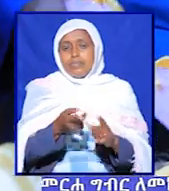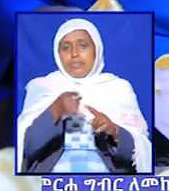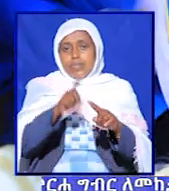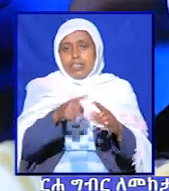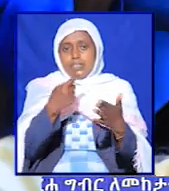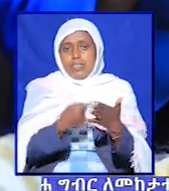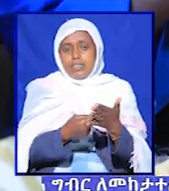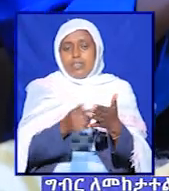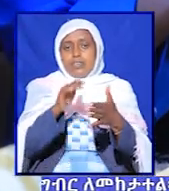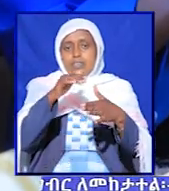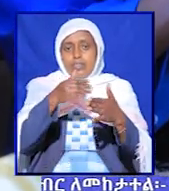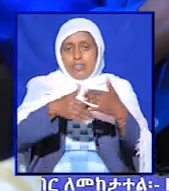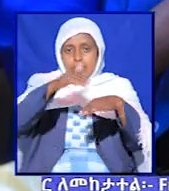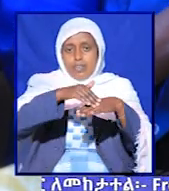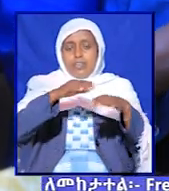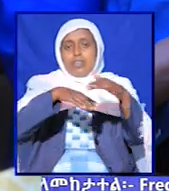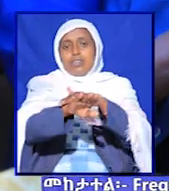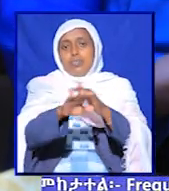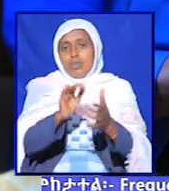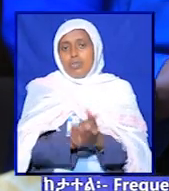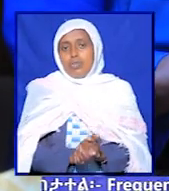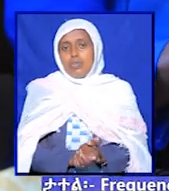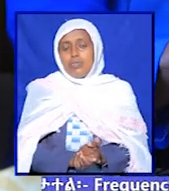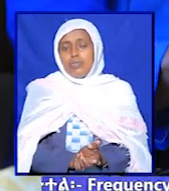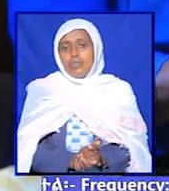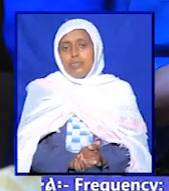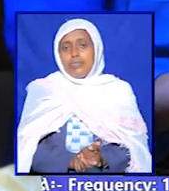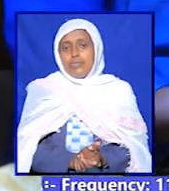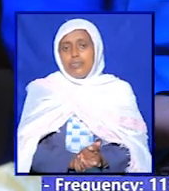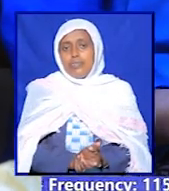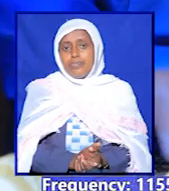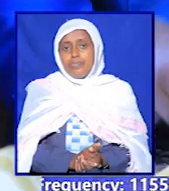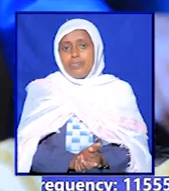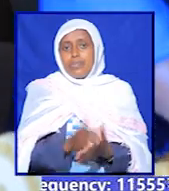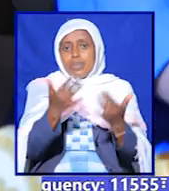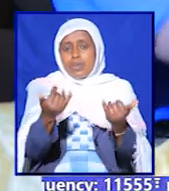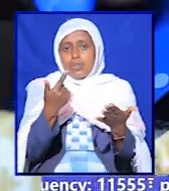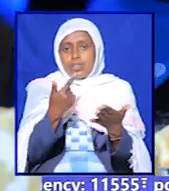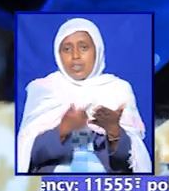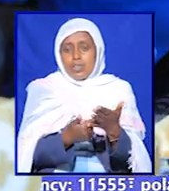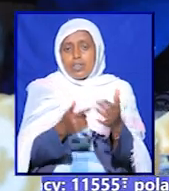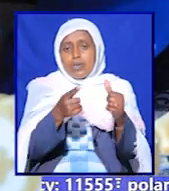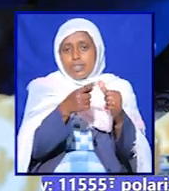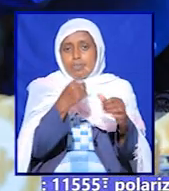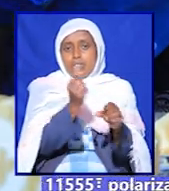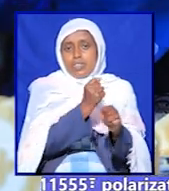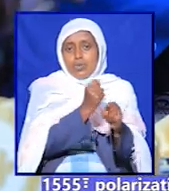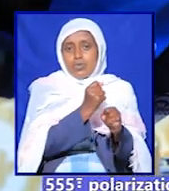መልሼ ይሄን እንደዚህ አጥፋዋለሁ። ይሄን ለማስገባት እዚህ አድርገዋለሁ ማለት ነው። አሁን ይሄን ቅድም እንትን